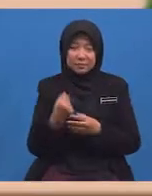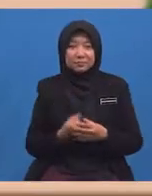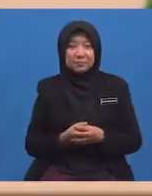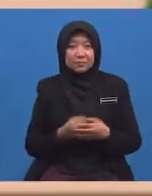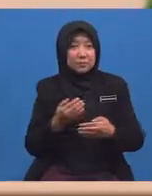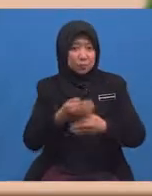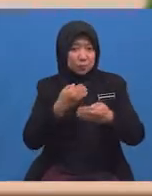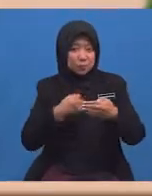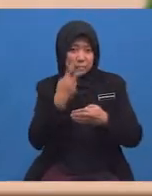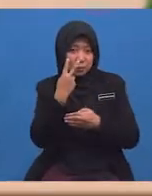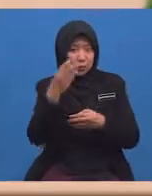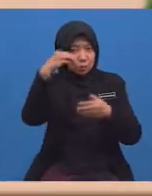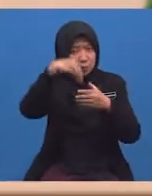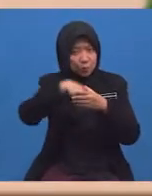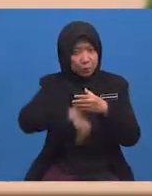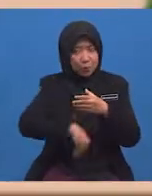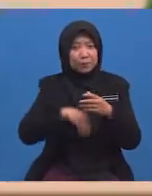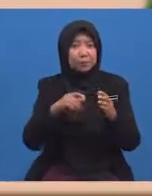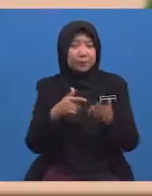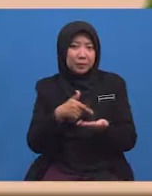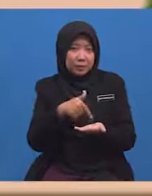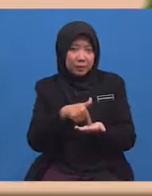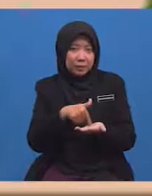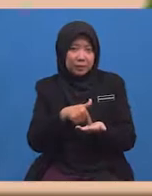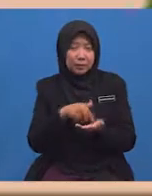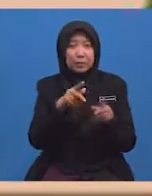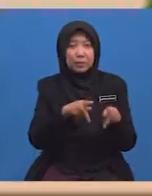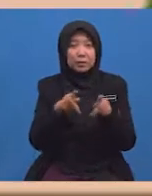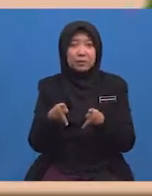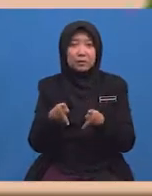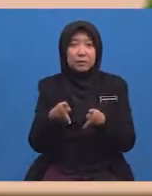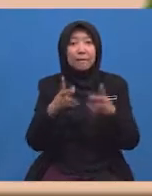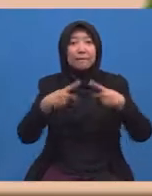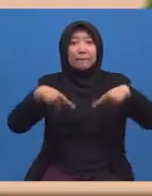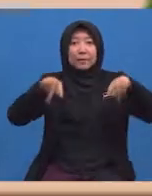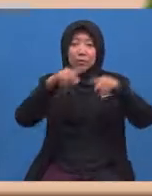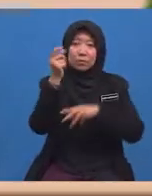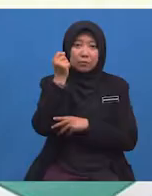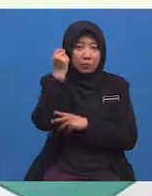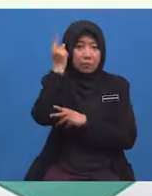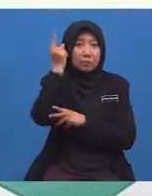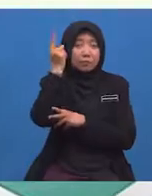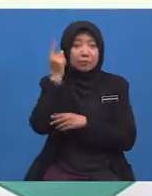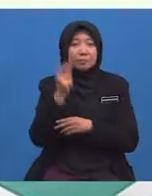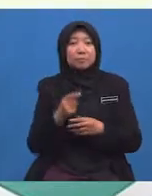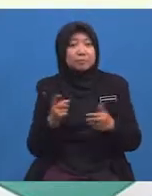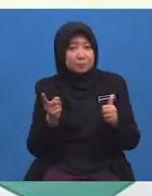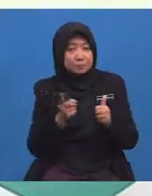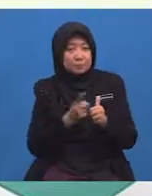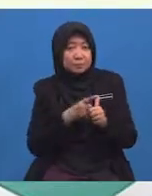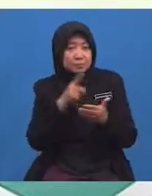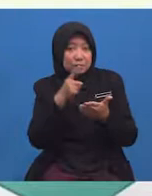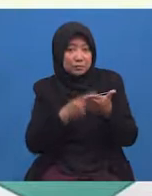Sebelum mendalami lebih jauh subtopik ini, anak-anak pelajar perlu memahami terlebih dahulu apa